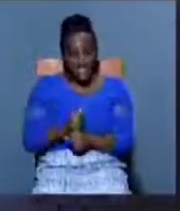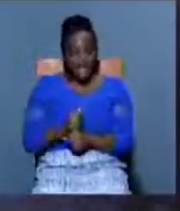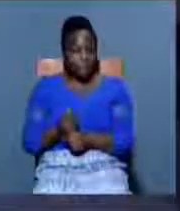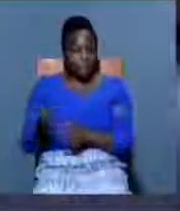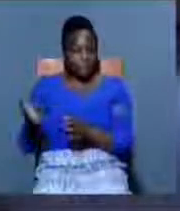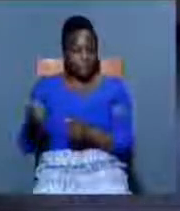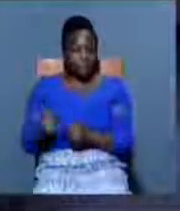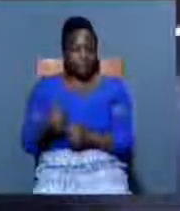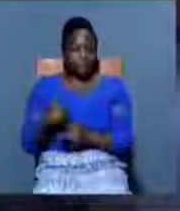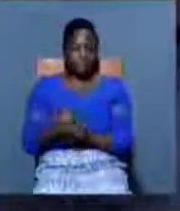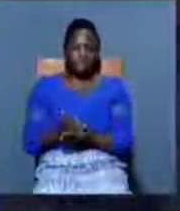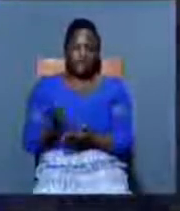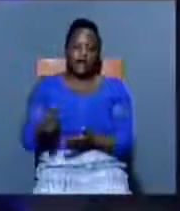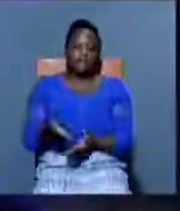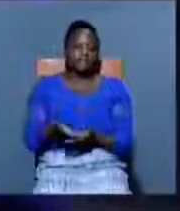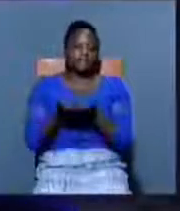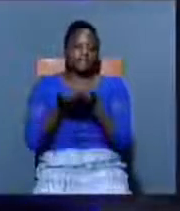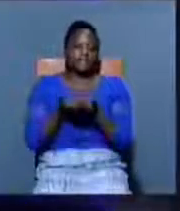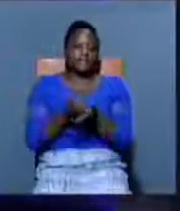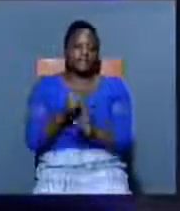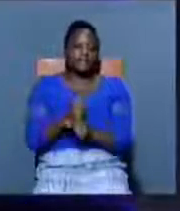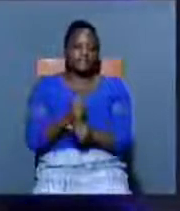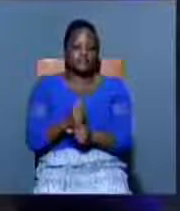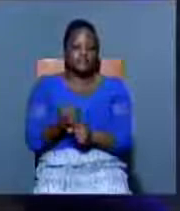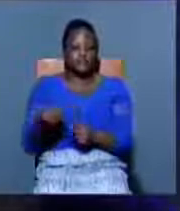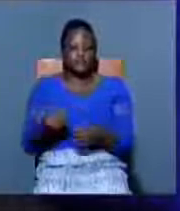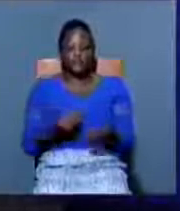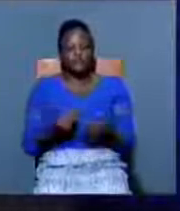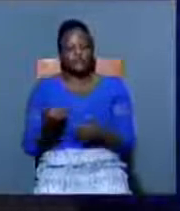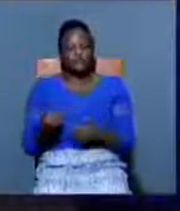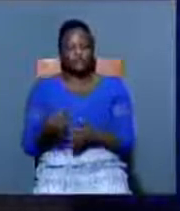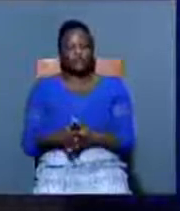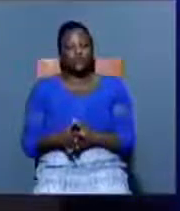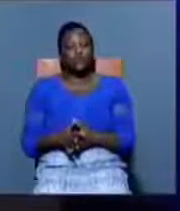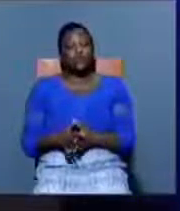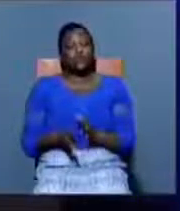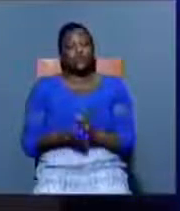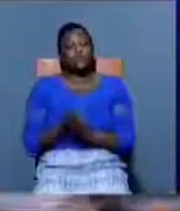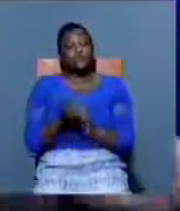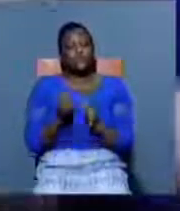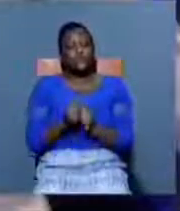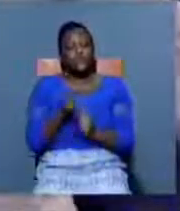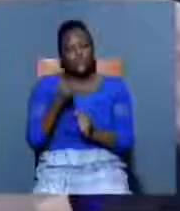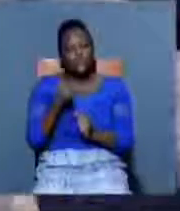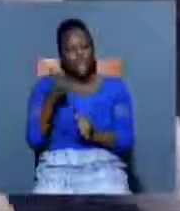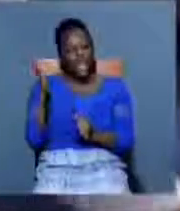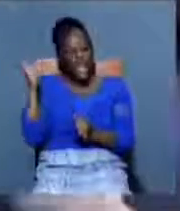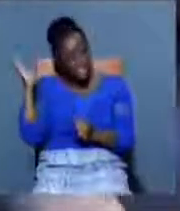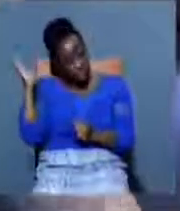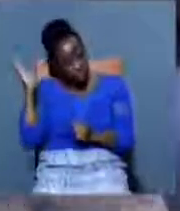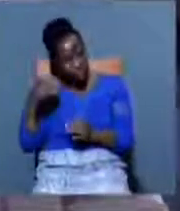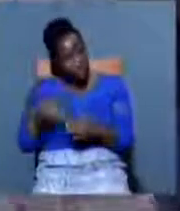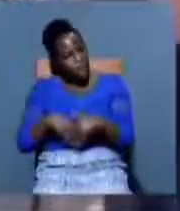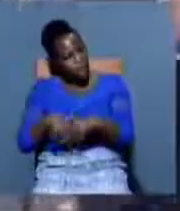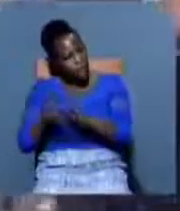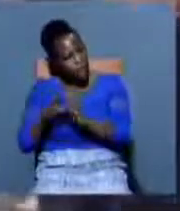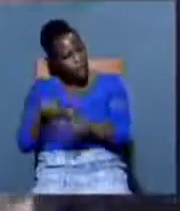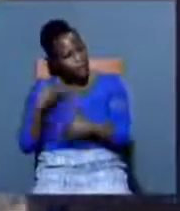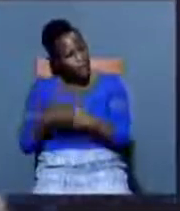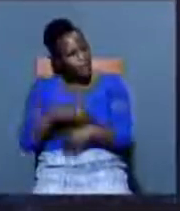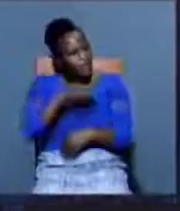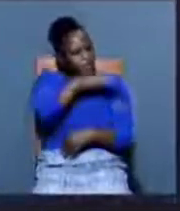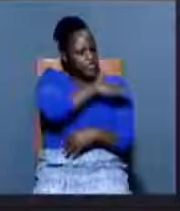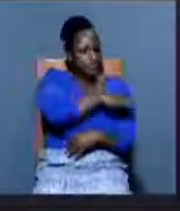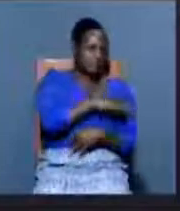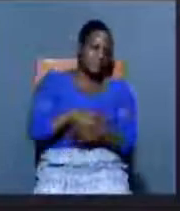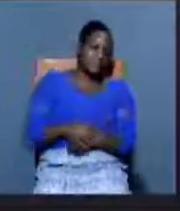mama na baba kuanzia saa 11 alfajiri hampo nyumbani, mnarudi nyumbani saa 2 jioni. Huyu mtoto wenu mnamtengeneza kuwa kizazi